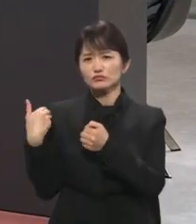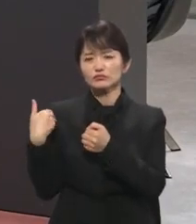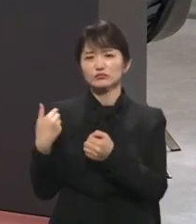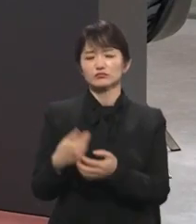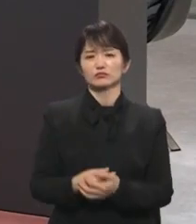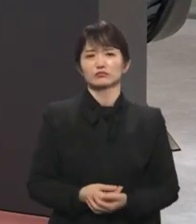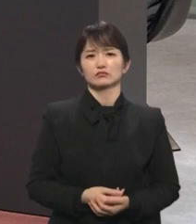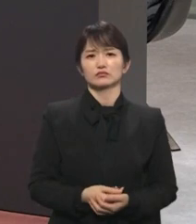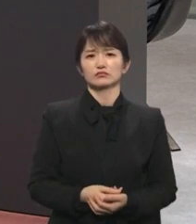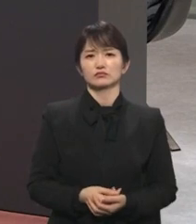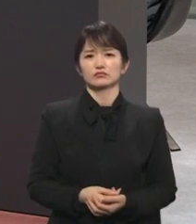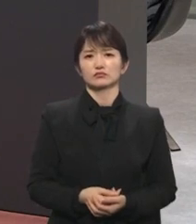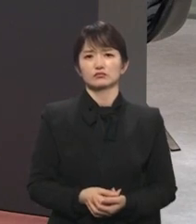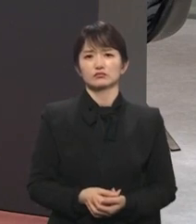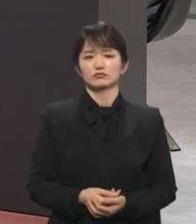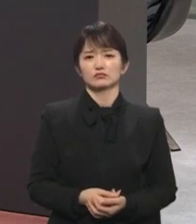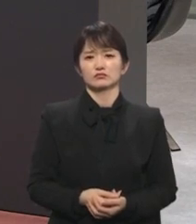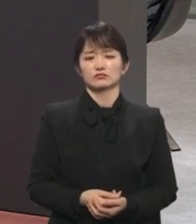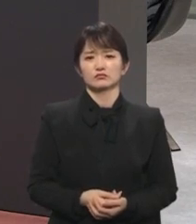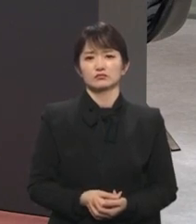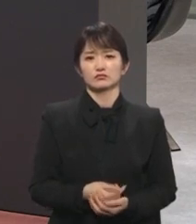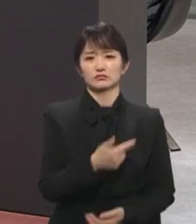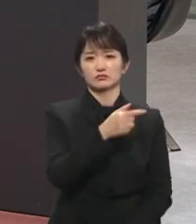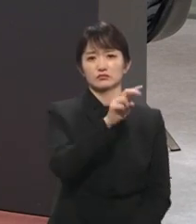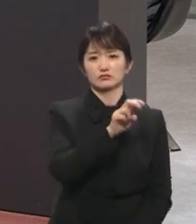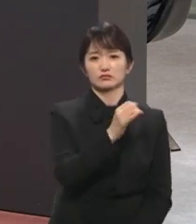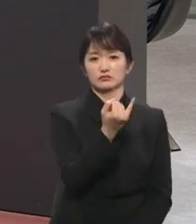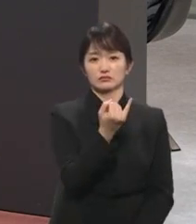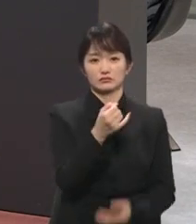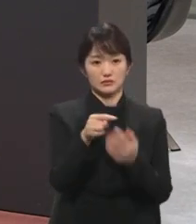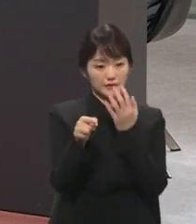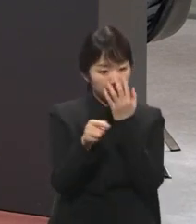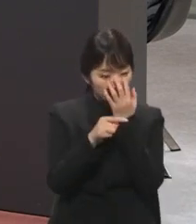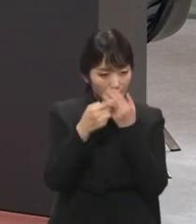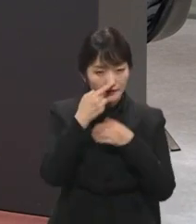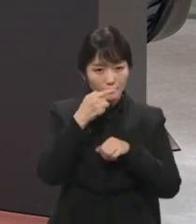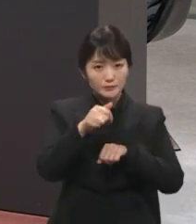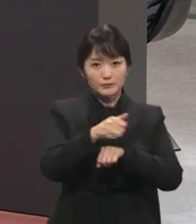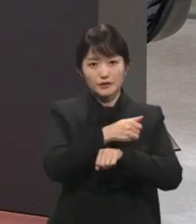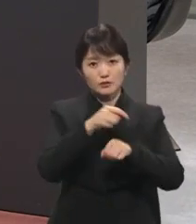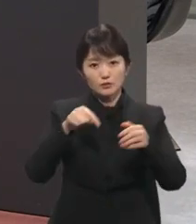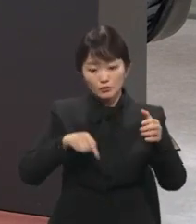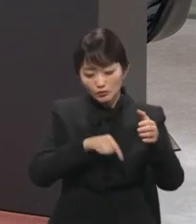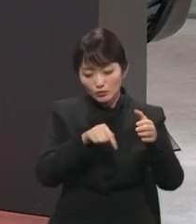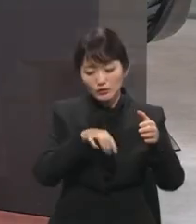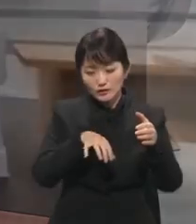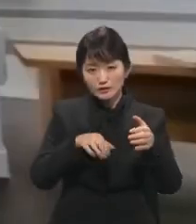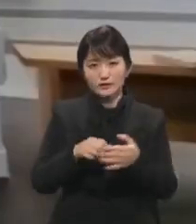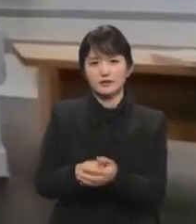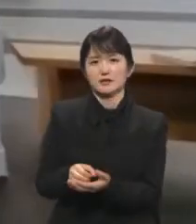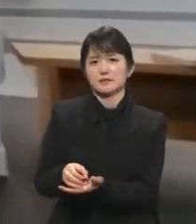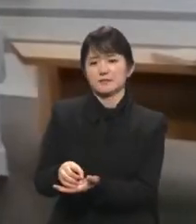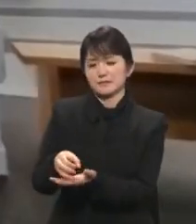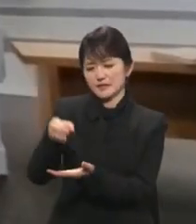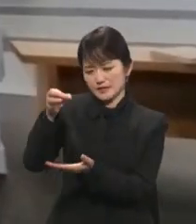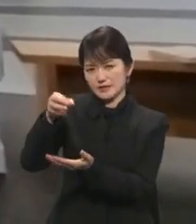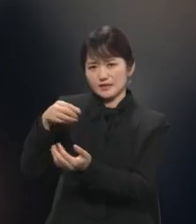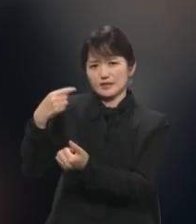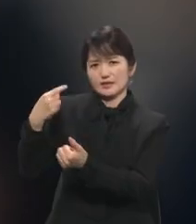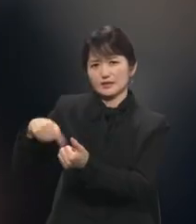아무튼 그러니까 이런 거 같아요 남현이 씨 팬싱 학원 안에 또 다른 고급 레슨 프로그램으로